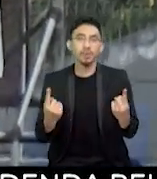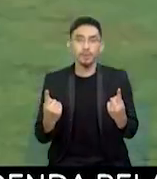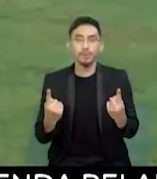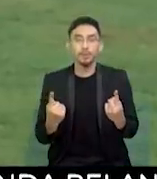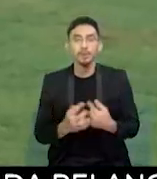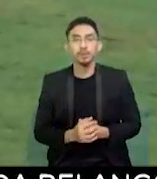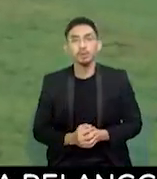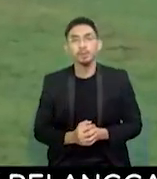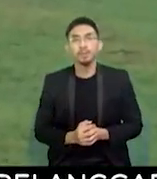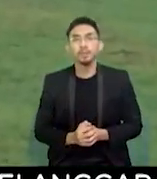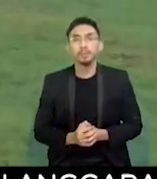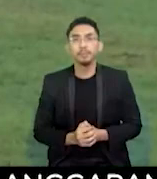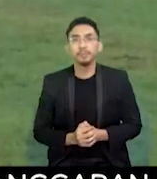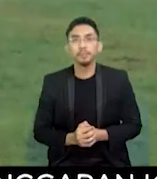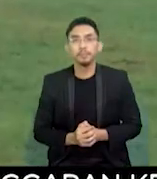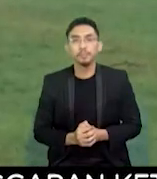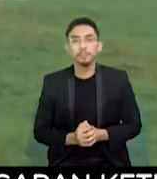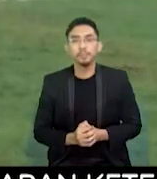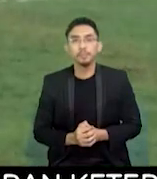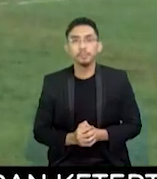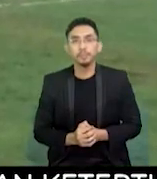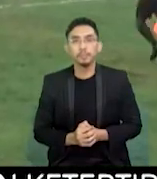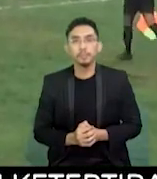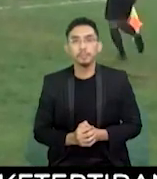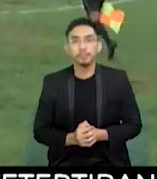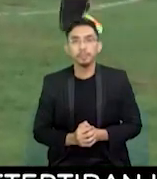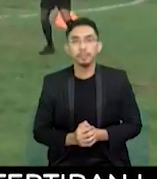Dari Jember, Jawa Timur, Babang Sugiyarto, iNews, melaporkan.